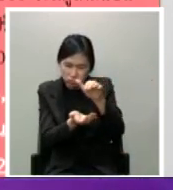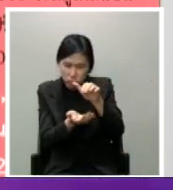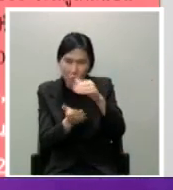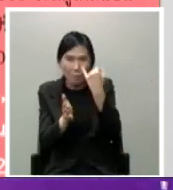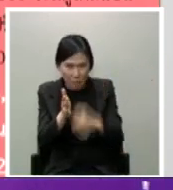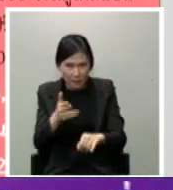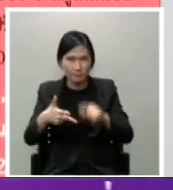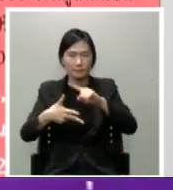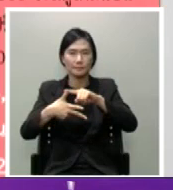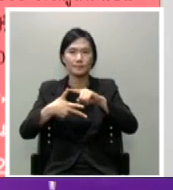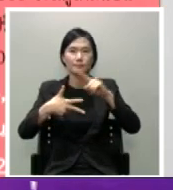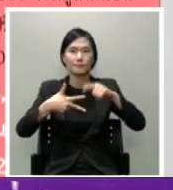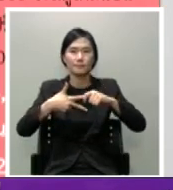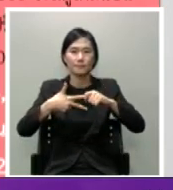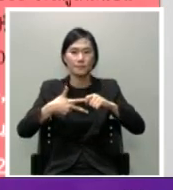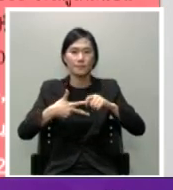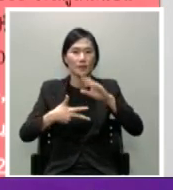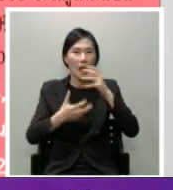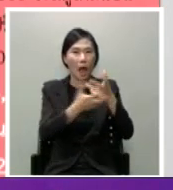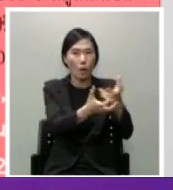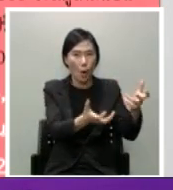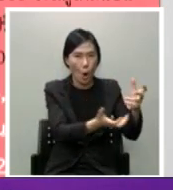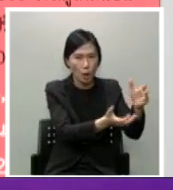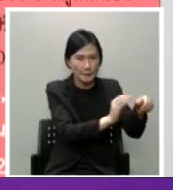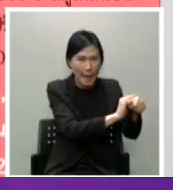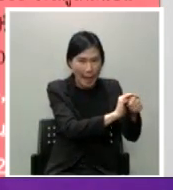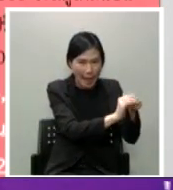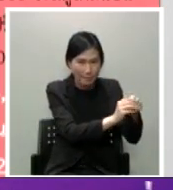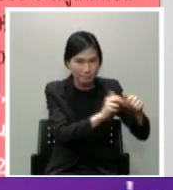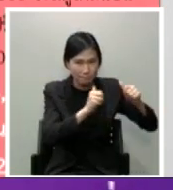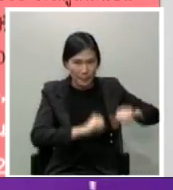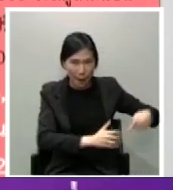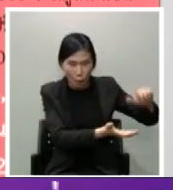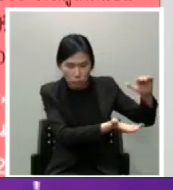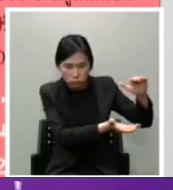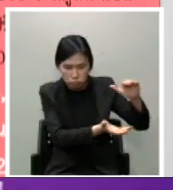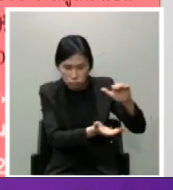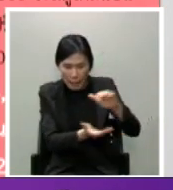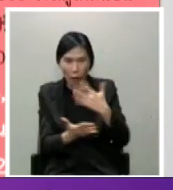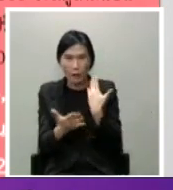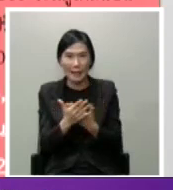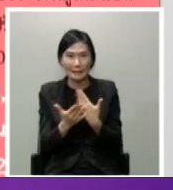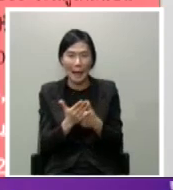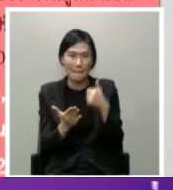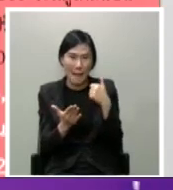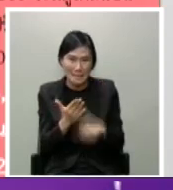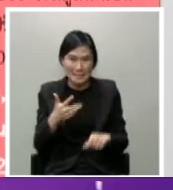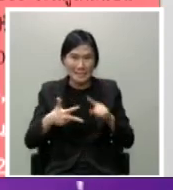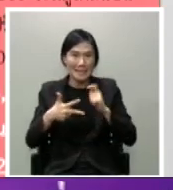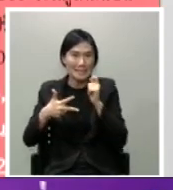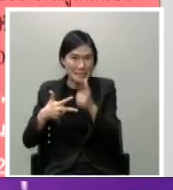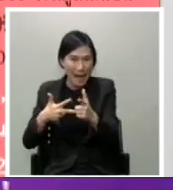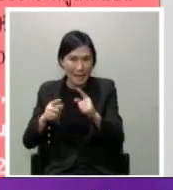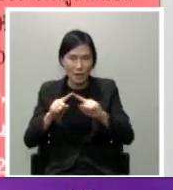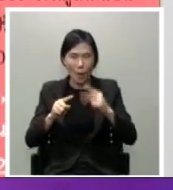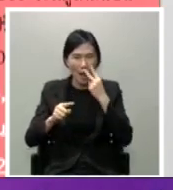แล้วนะหรือ2เอาของเข้ามาแล้วยอมเสียภาษียอมเสียนะครับก็ดีแต่สำแดง